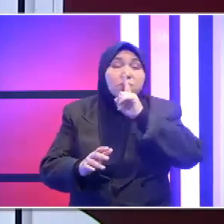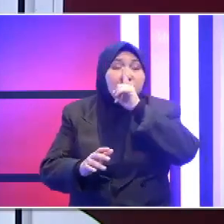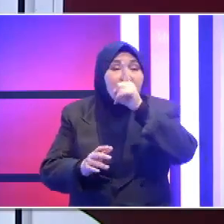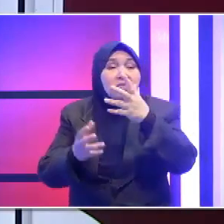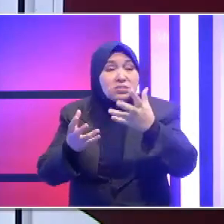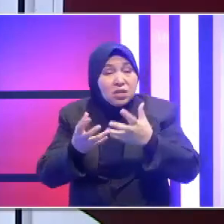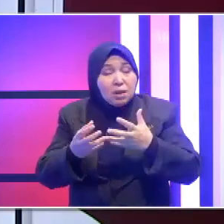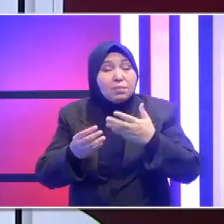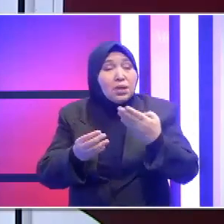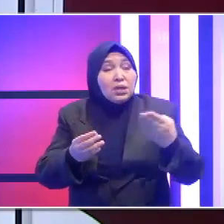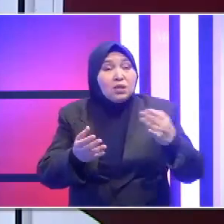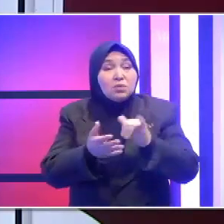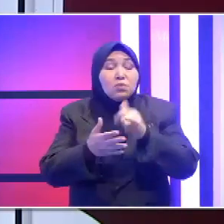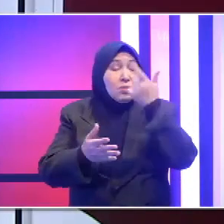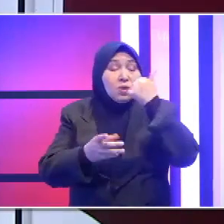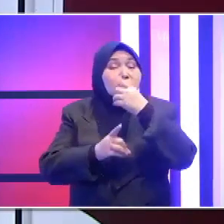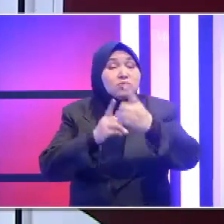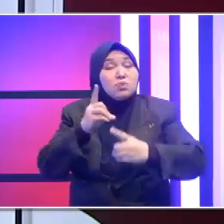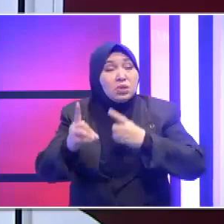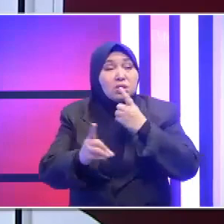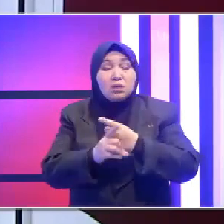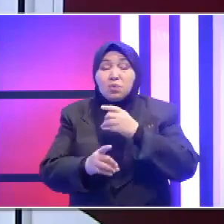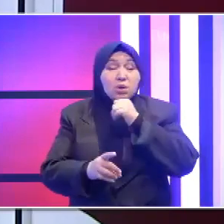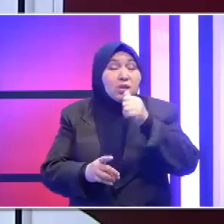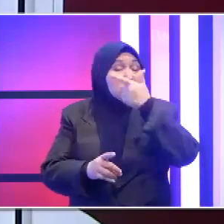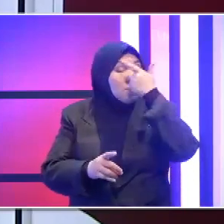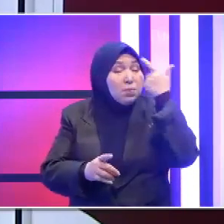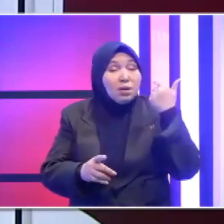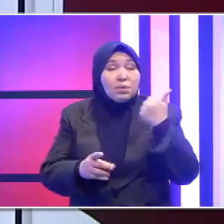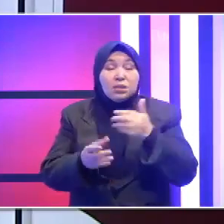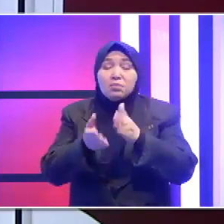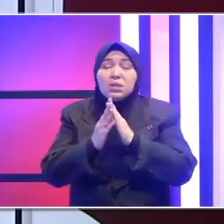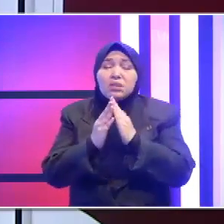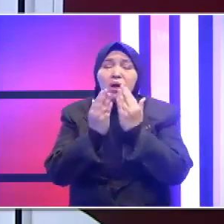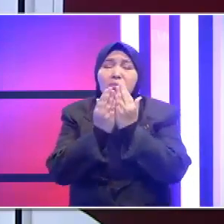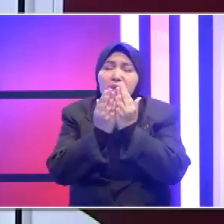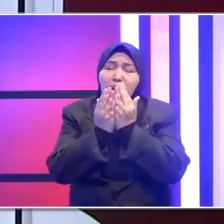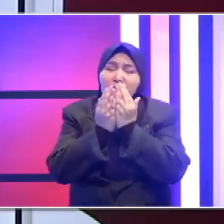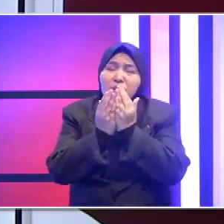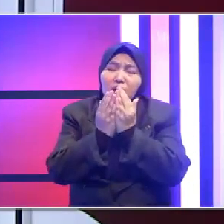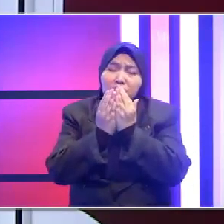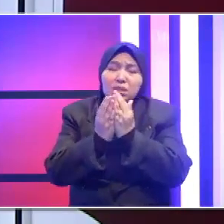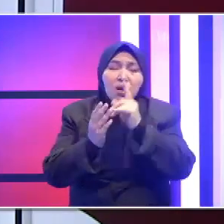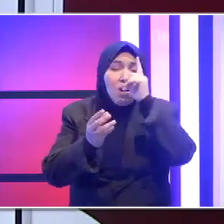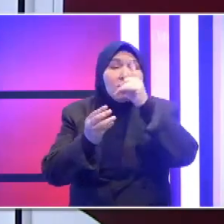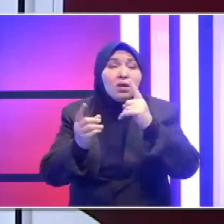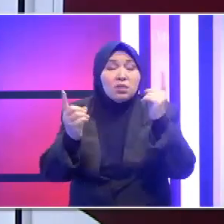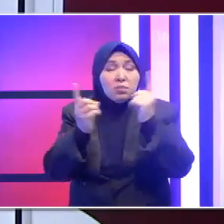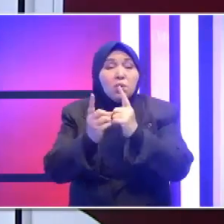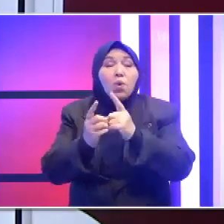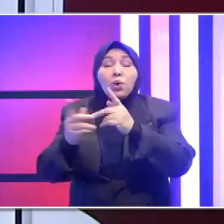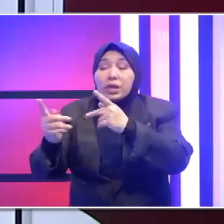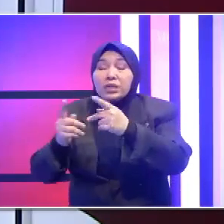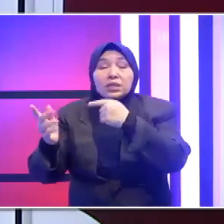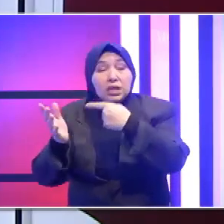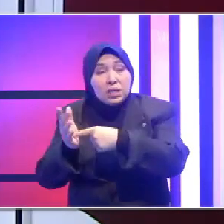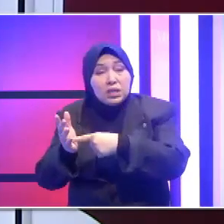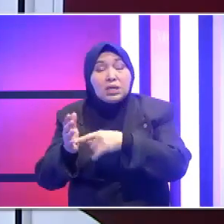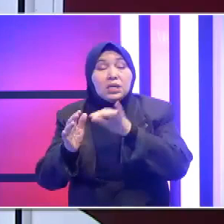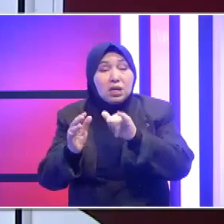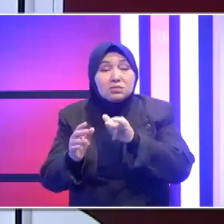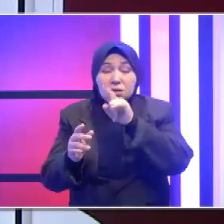Sebenarnya enak benda itu karena dunia mukanya kita minta minta dan akhirnya Allah temukan dengan jawaban okrite ini